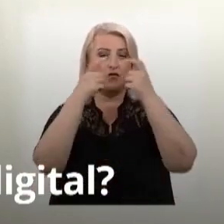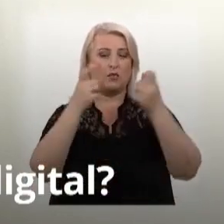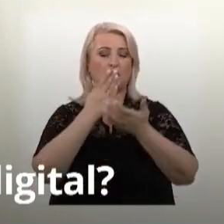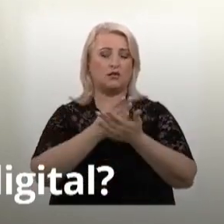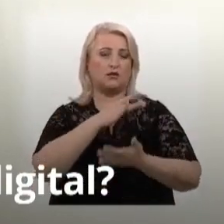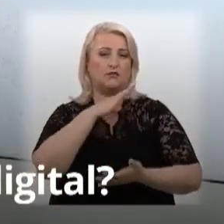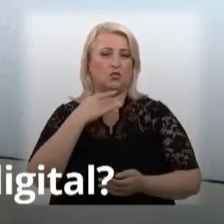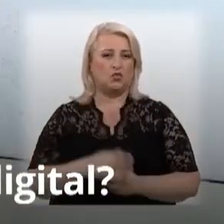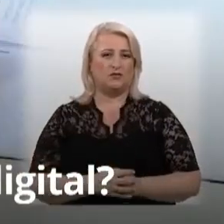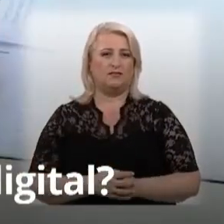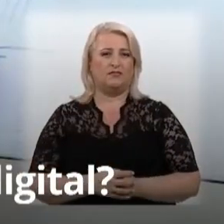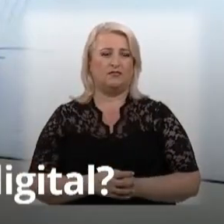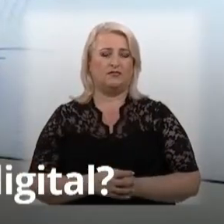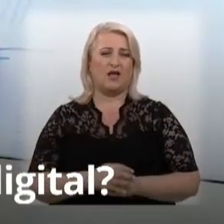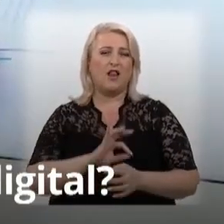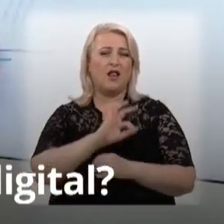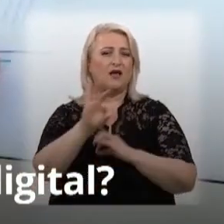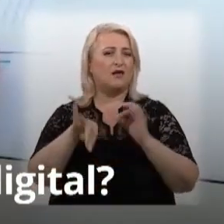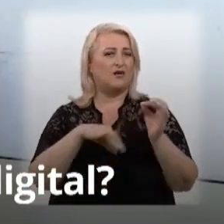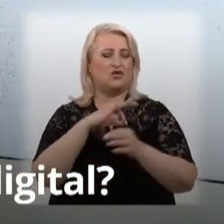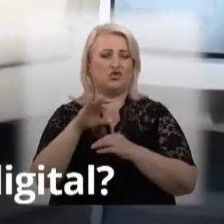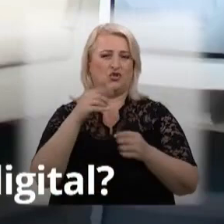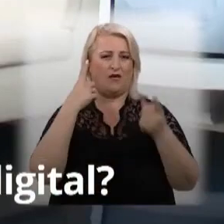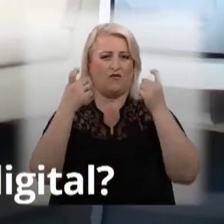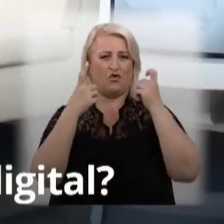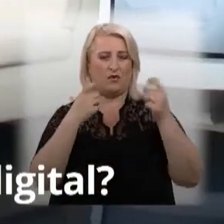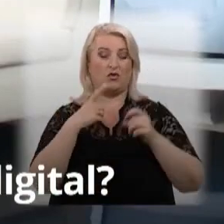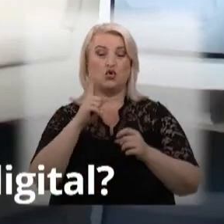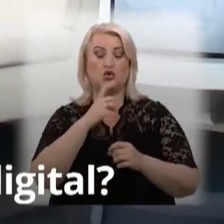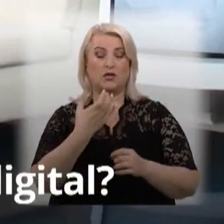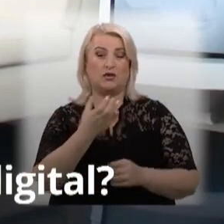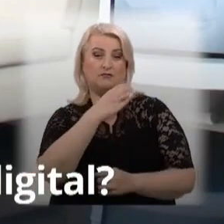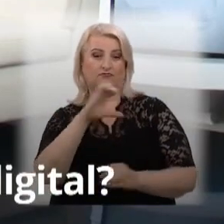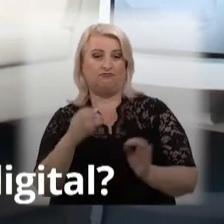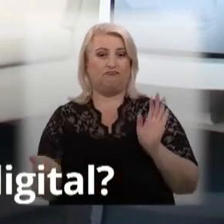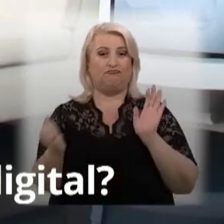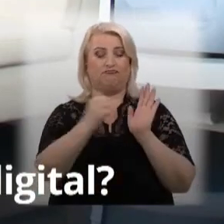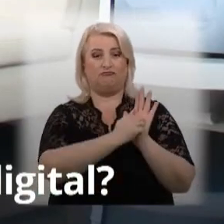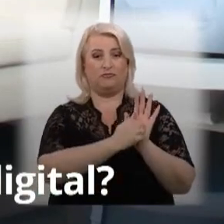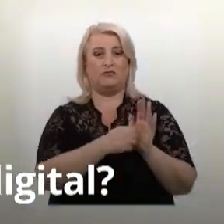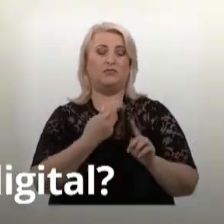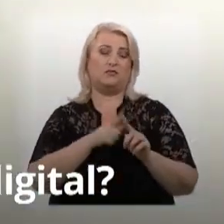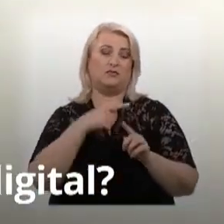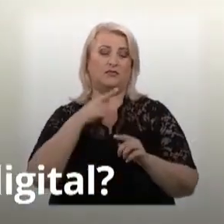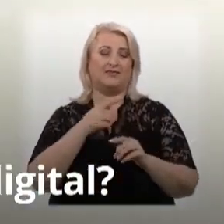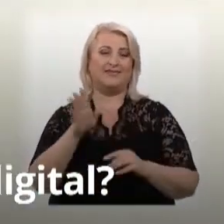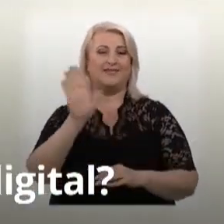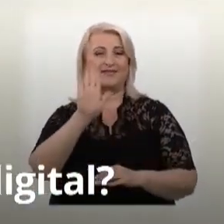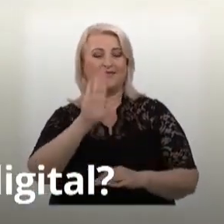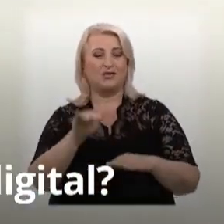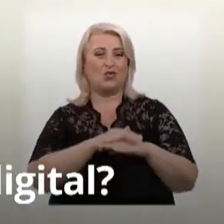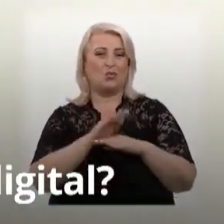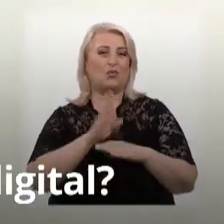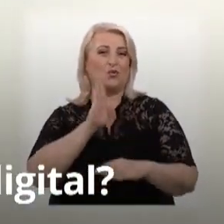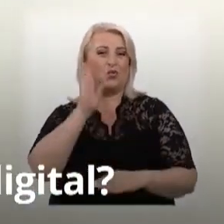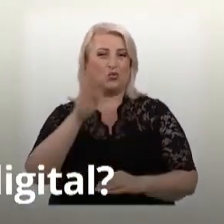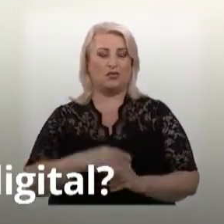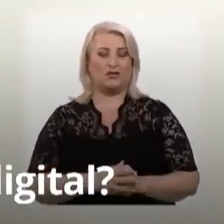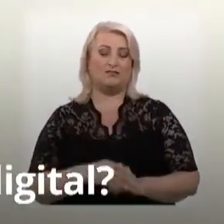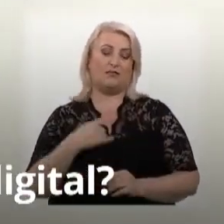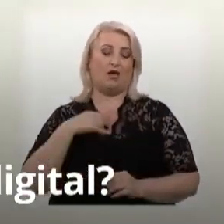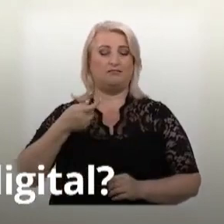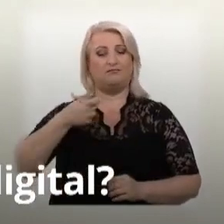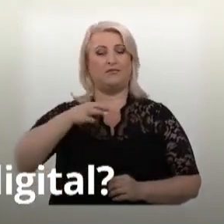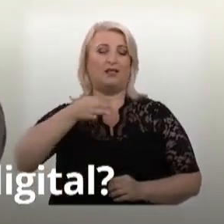spam informa da da pediatrie sătuc tu postezi o postare în care zici că Bună dimineața și apoi era așa o modă poza cu